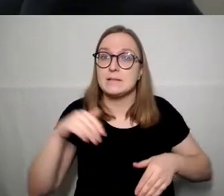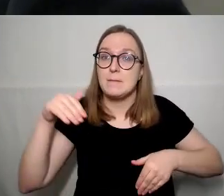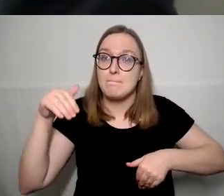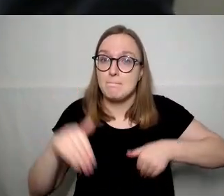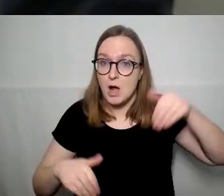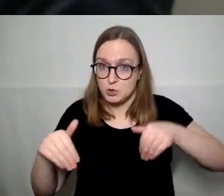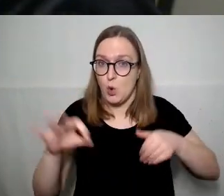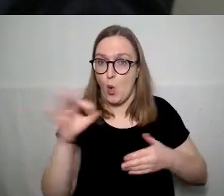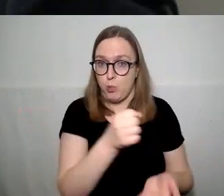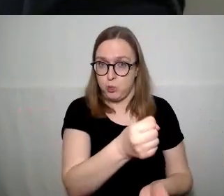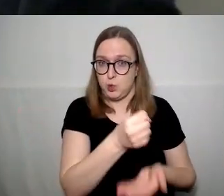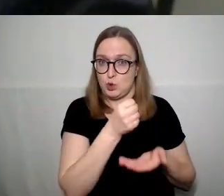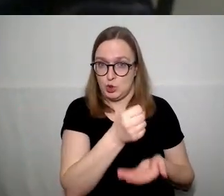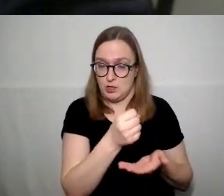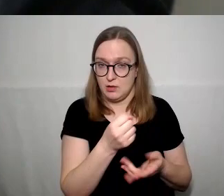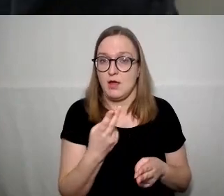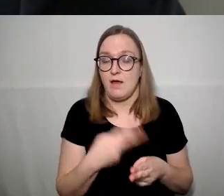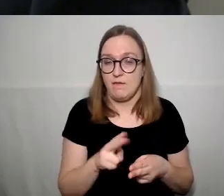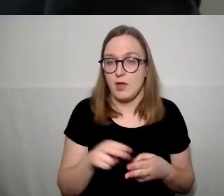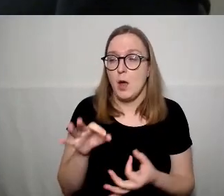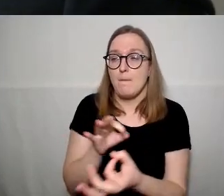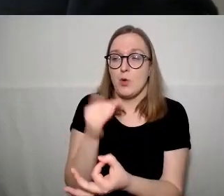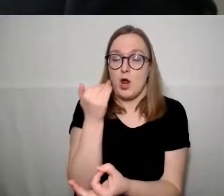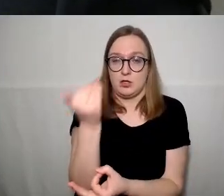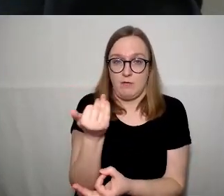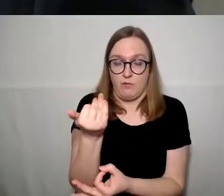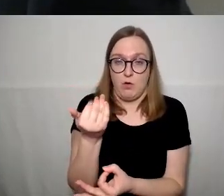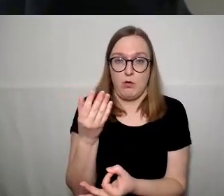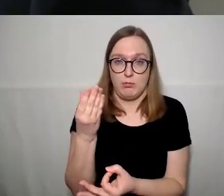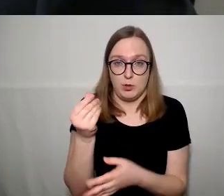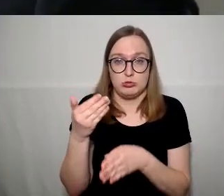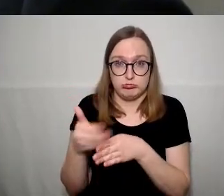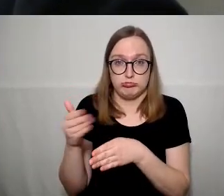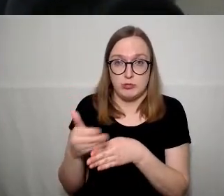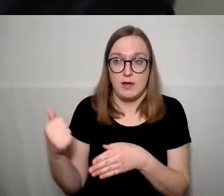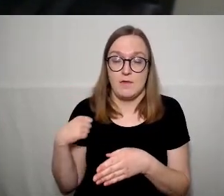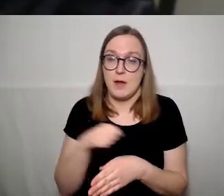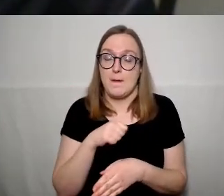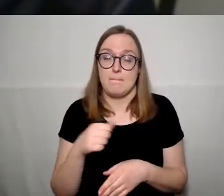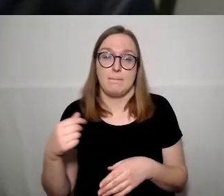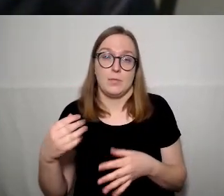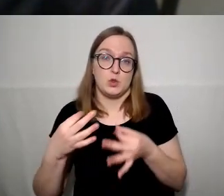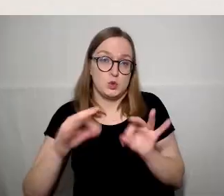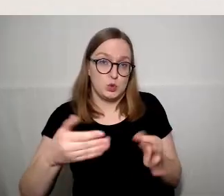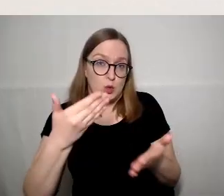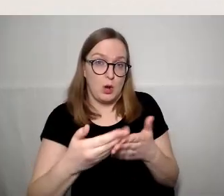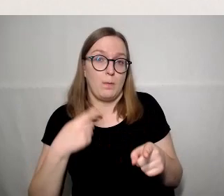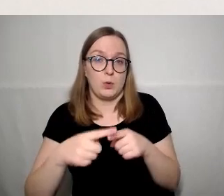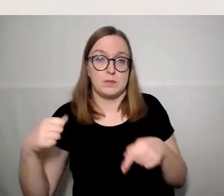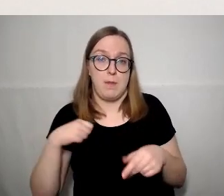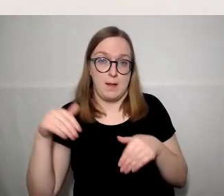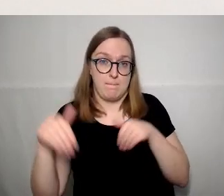pinigų skirstimas už tam tikrus projektus ir jau patys netgi ne tik teikia pasiūlymus, bet ir balsuoja. O yra kokie nors